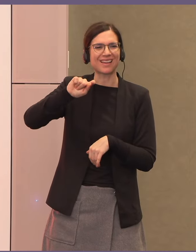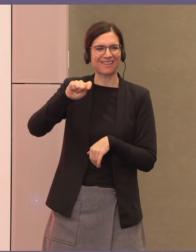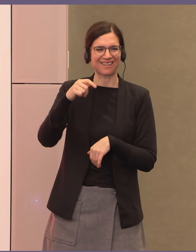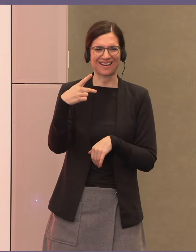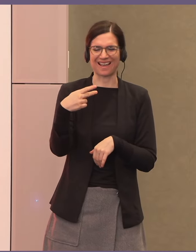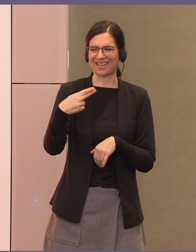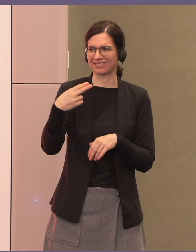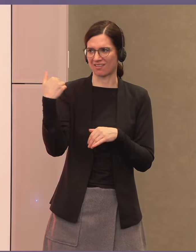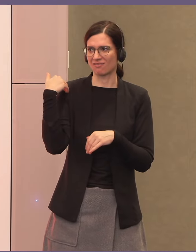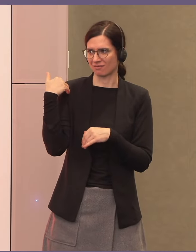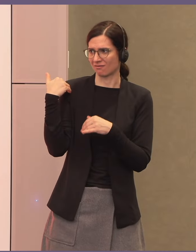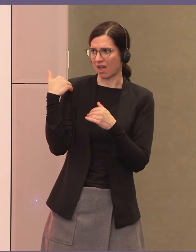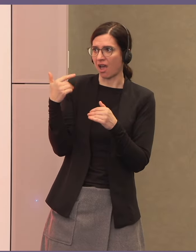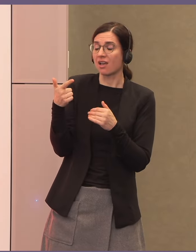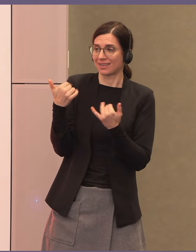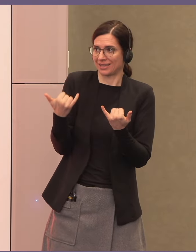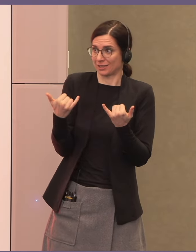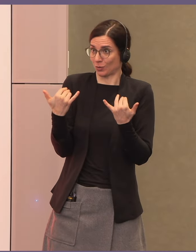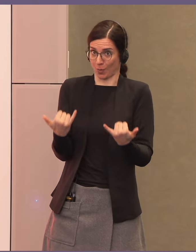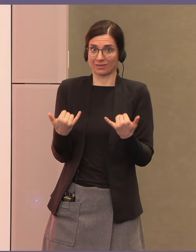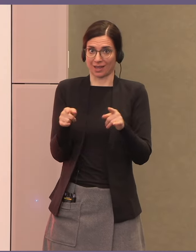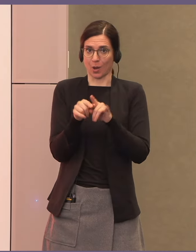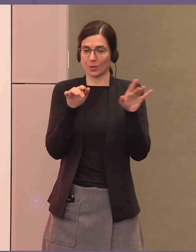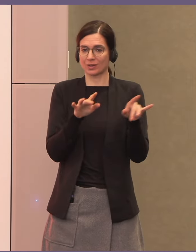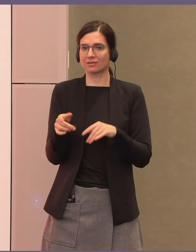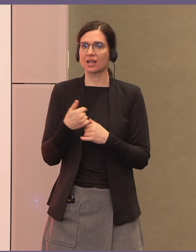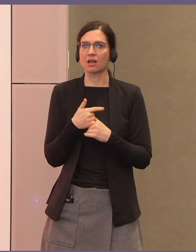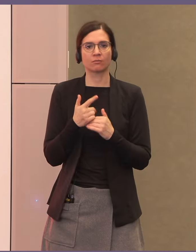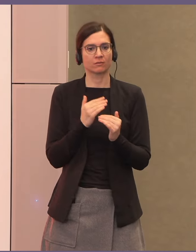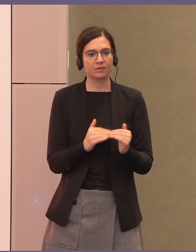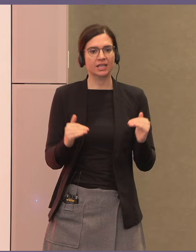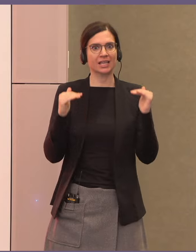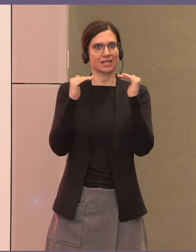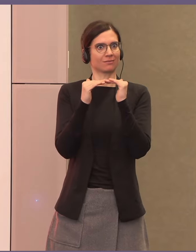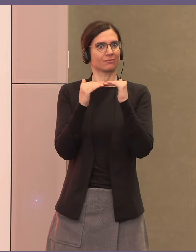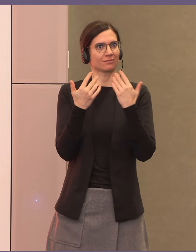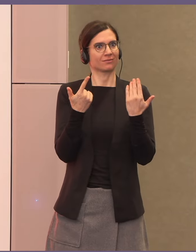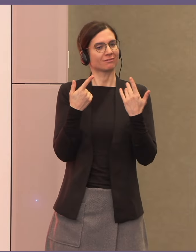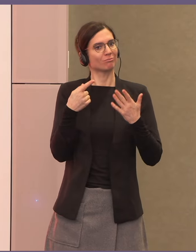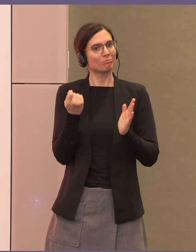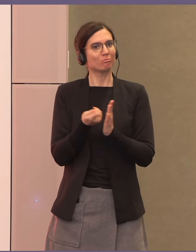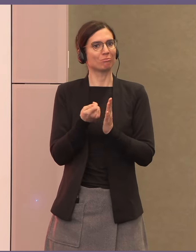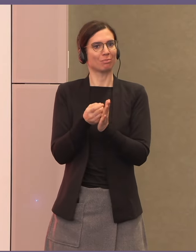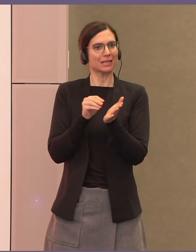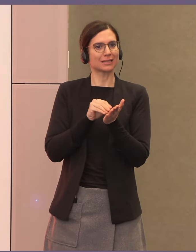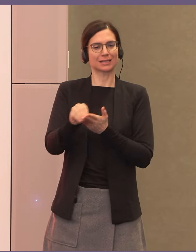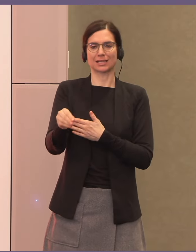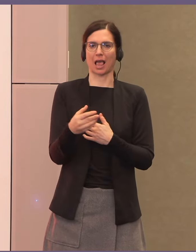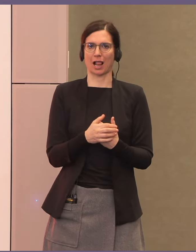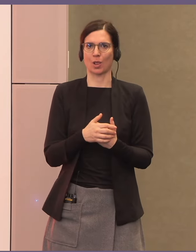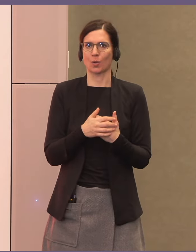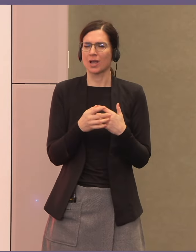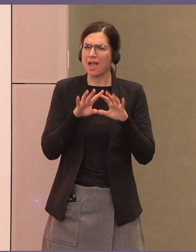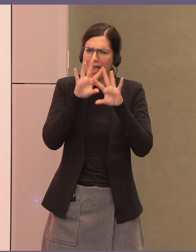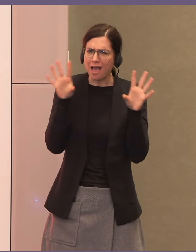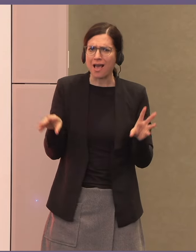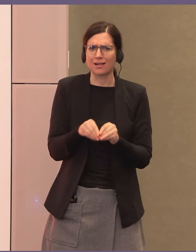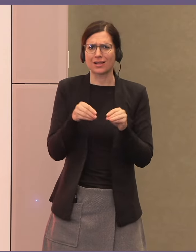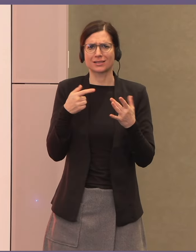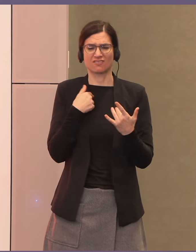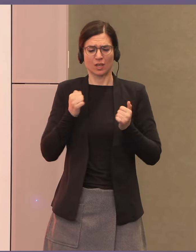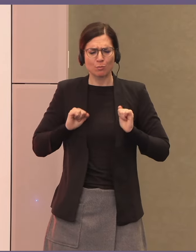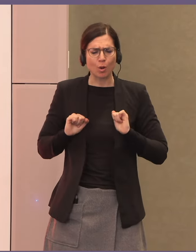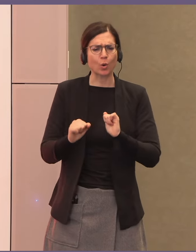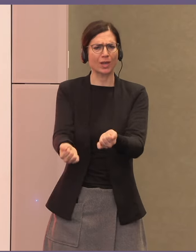bezahlte und unbezahlte Arbeit zwischen den Geschlechtern fairer aufgeteilt wird. Schaffen wir diesen Sprung nach vorne für die Frauen in eine